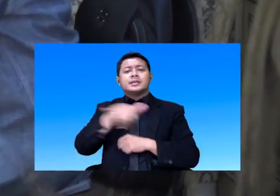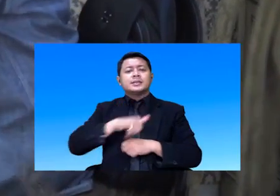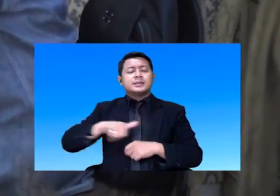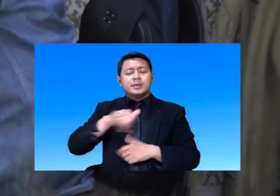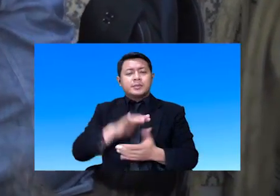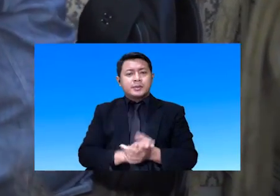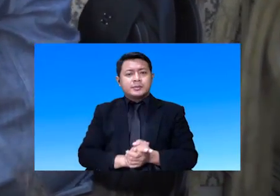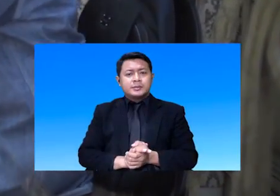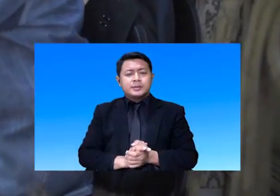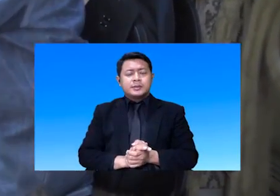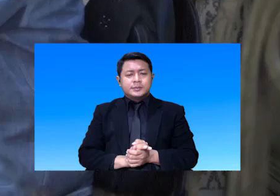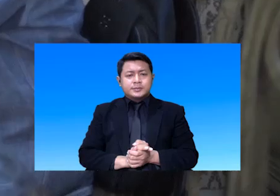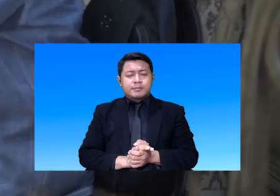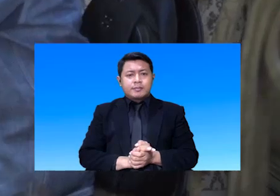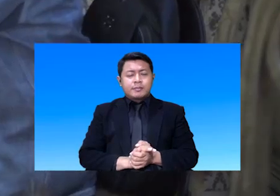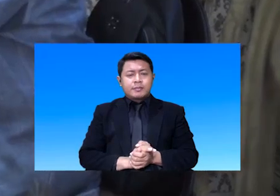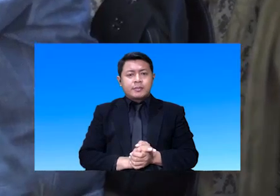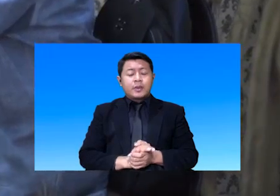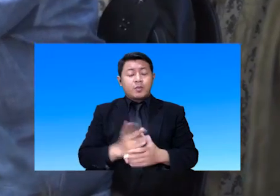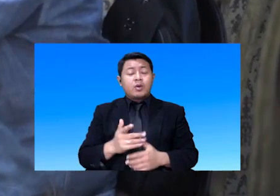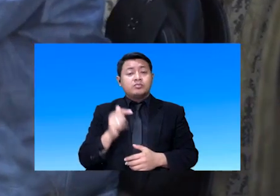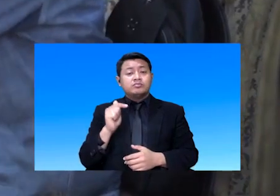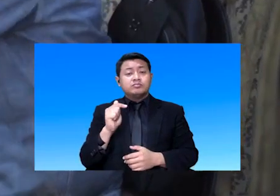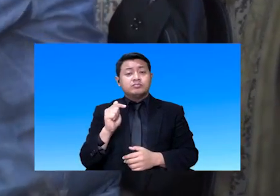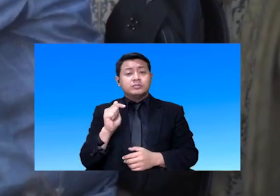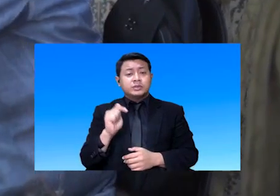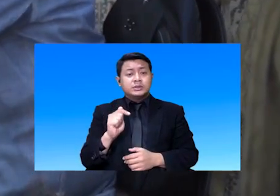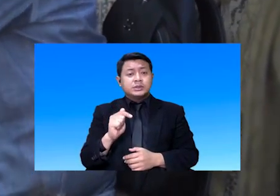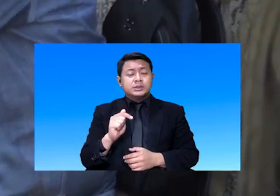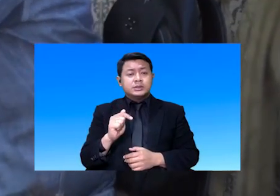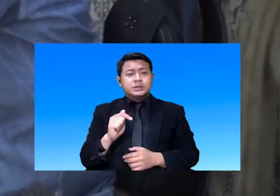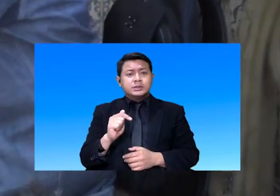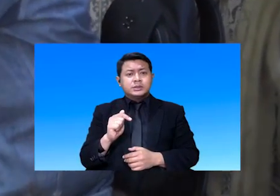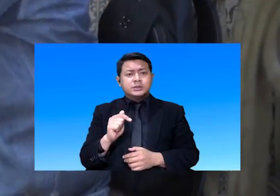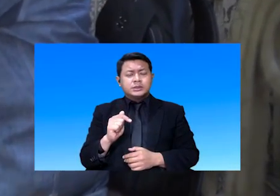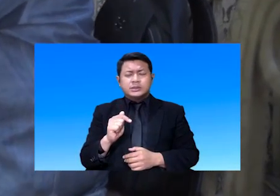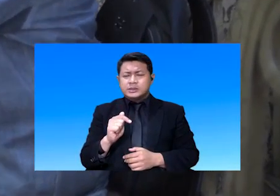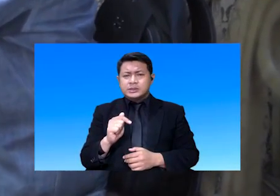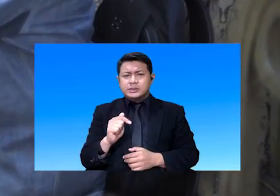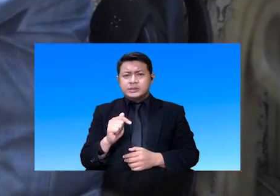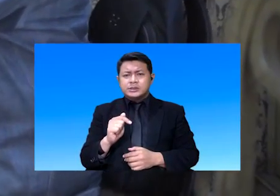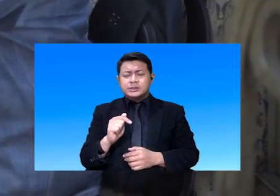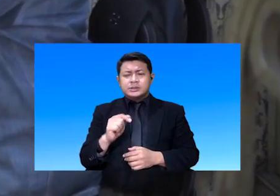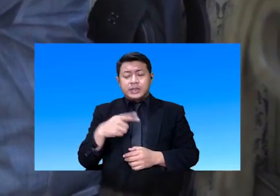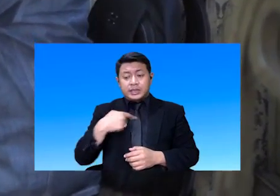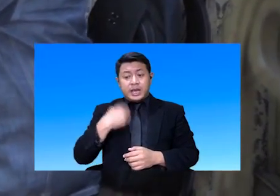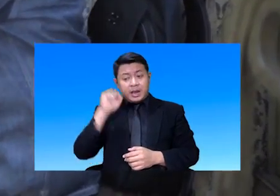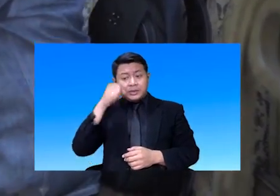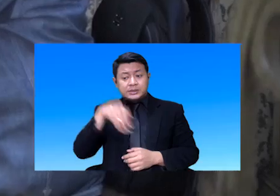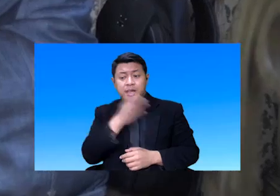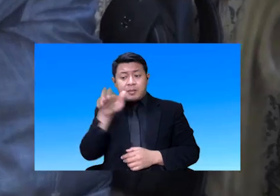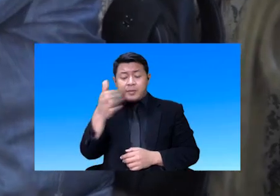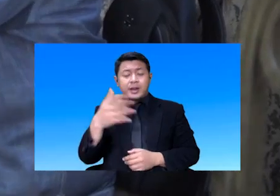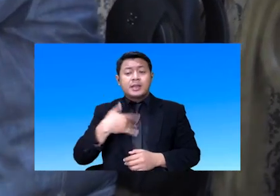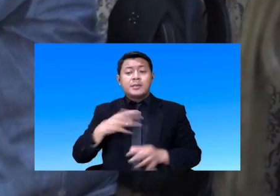Si COVID itu ya, Pak. Biarpun dia kunci badan kita nggak boleh kemana-mana. Tapi jiwa